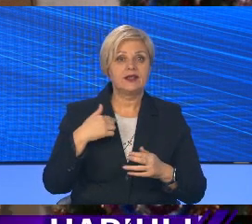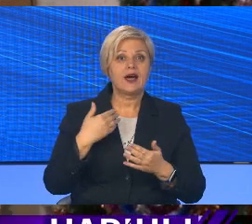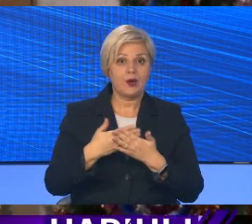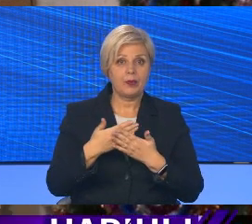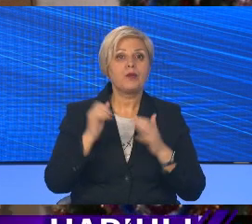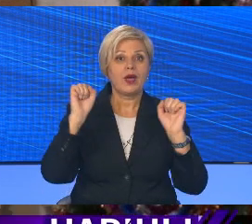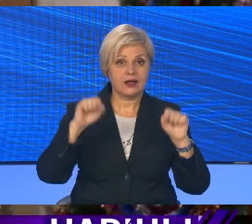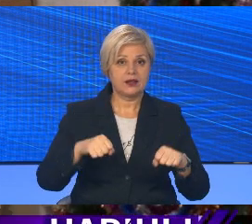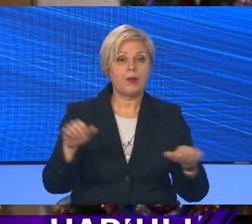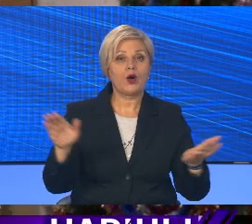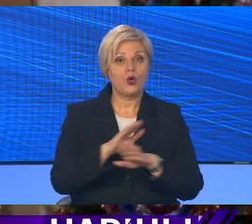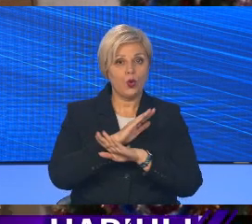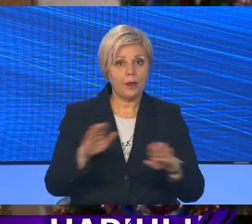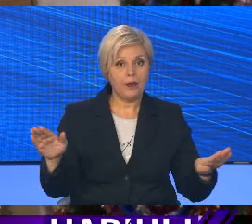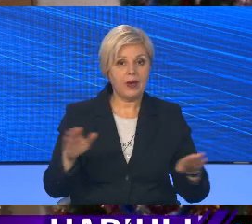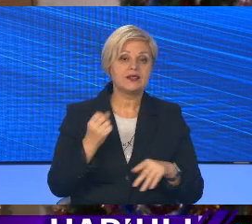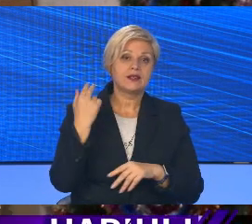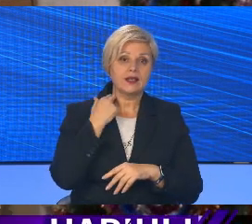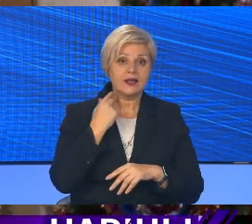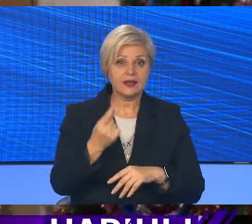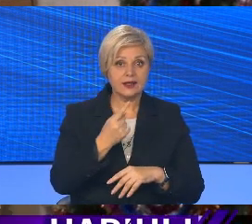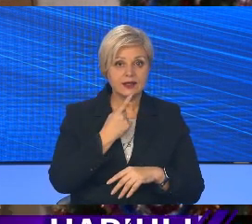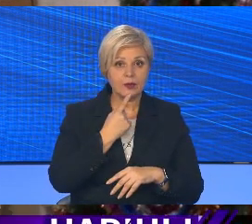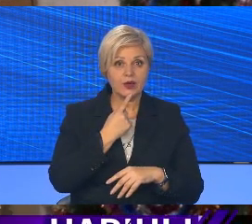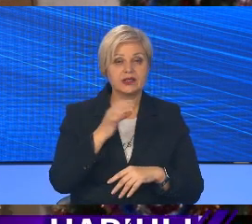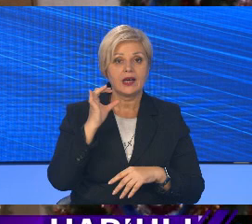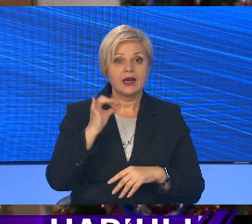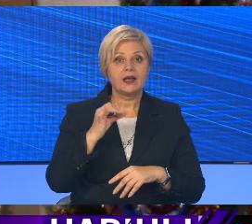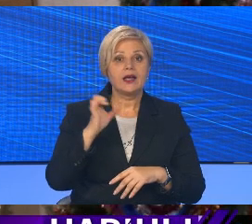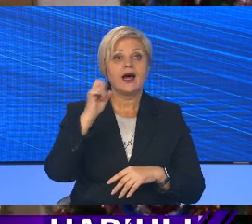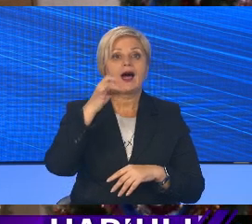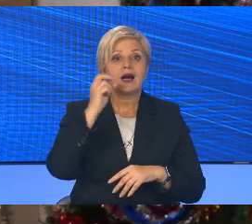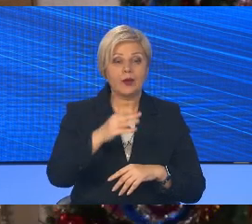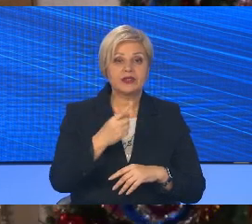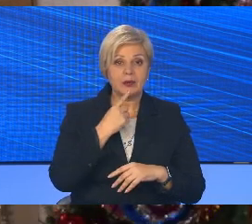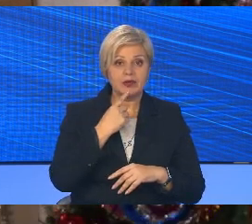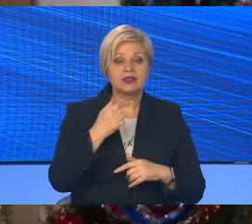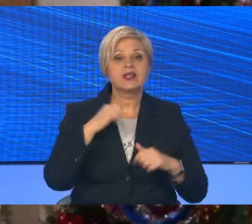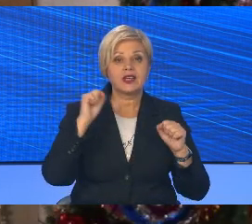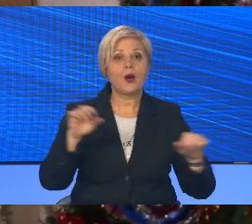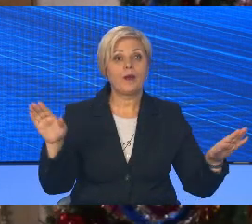могу петь песни на английском языке и на арабском языке, это я могу